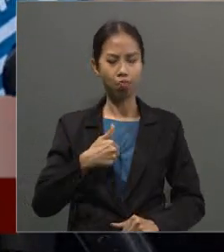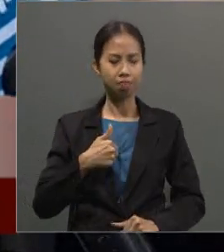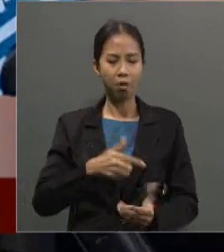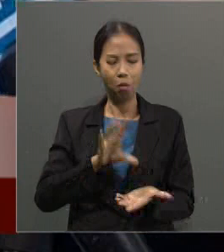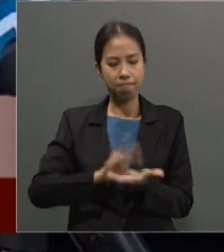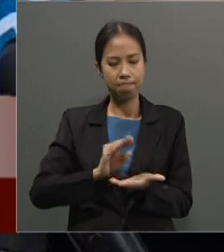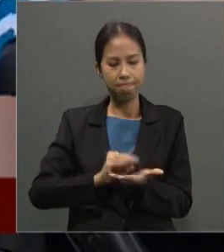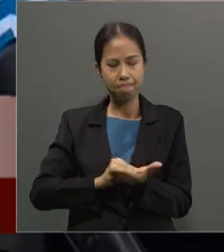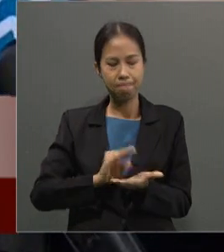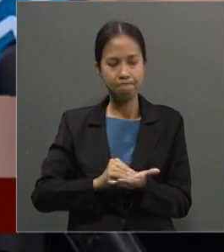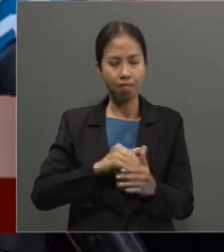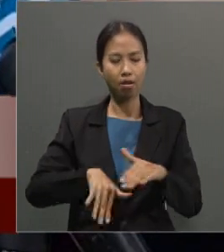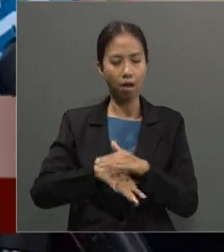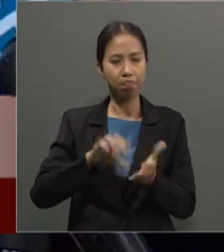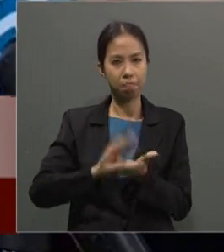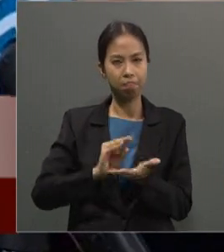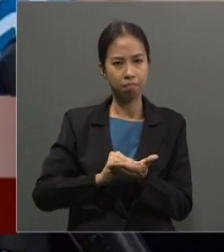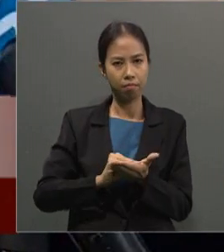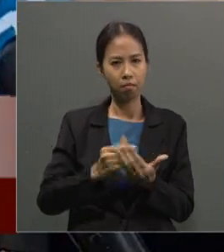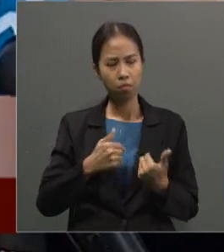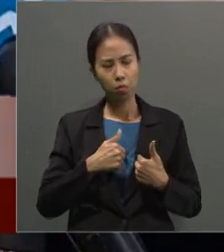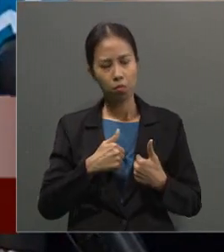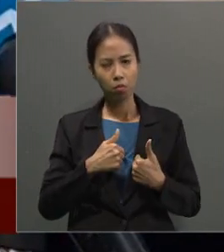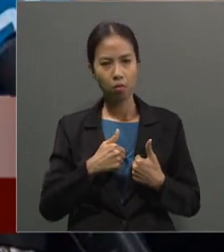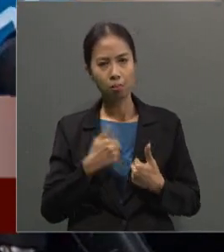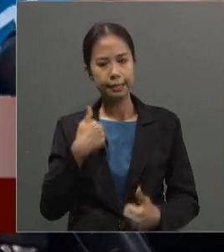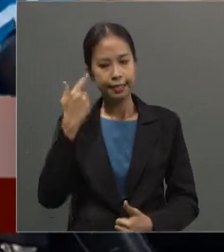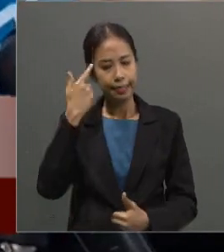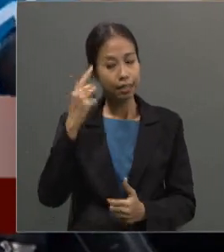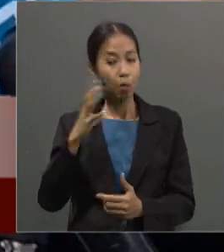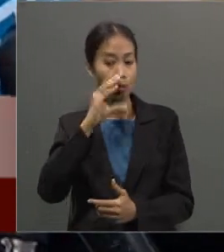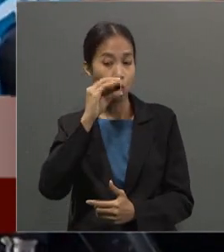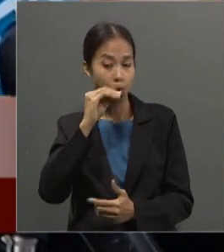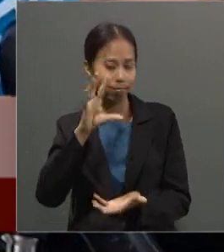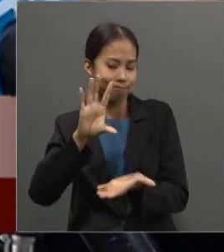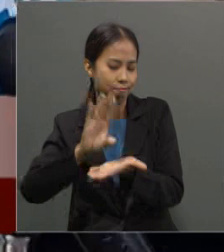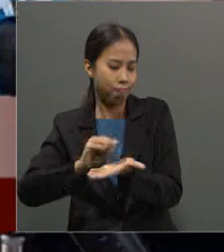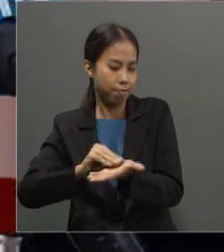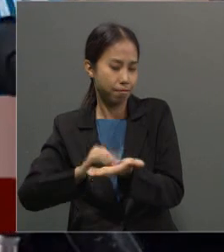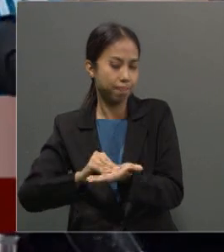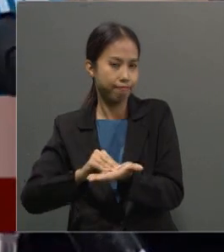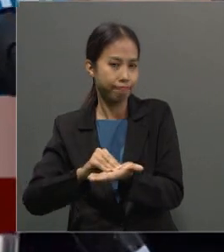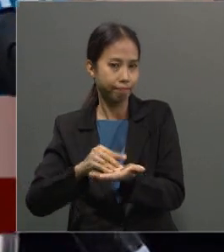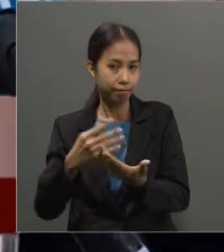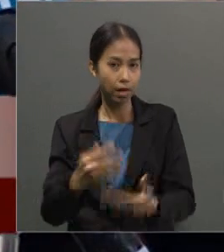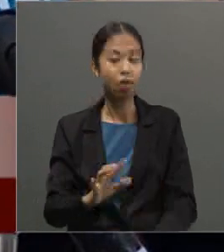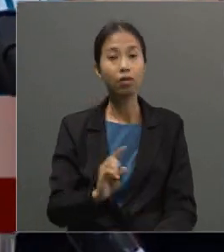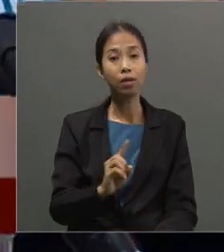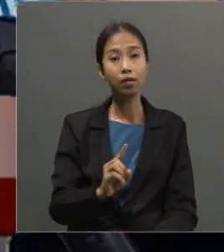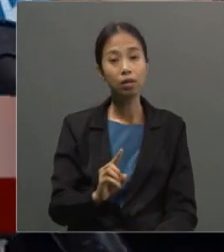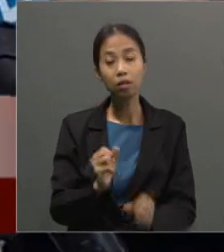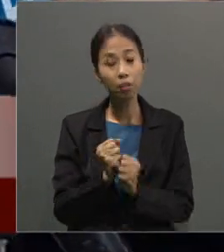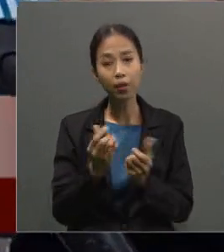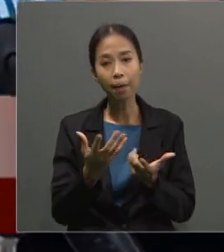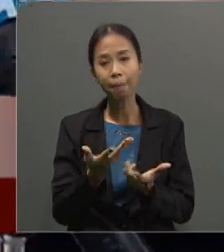รู้สึกแบบไม่สนิทใจผมก็เลยทำการบันทึกเสียงเขาไว้ครับใช่ แล้วหลังจากนั้นโทรมาอีกไหมหรือว่าเราโทรกลับ